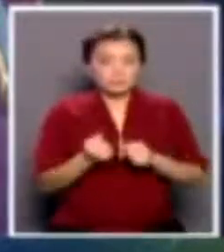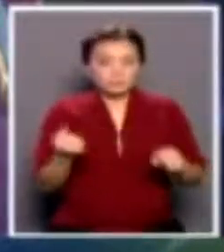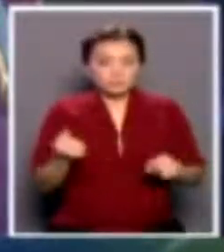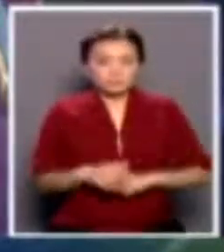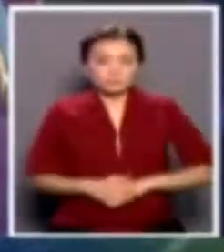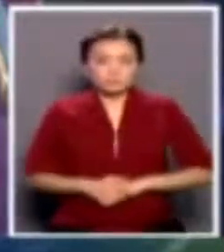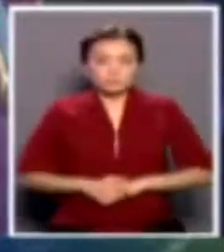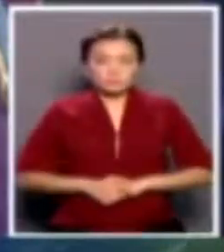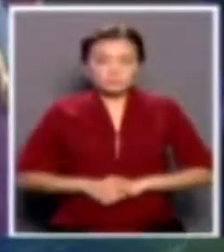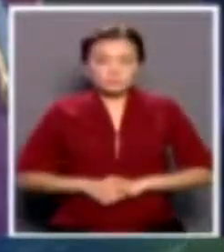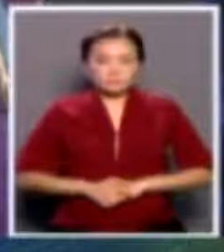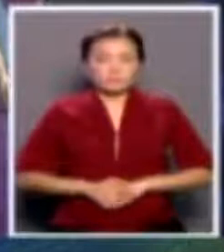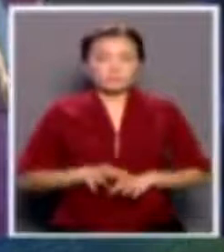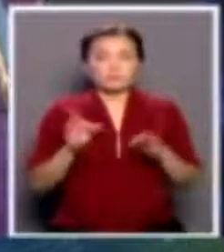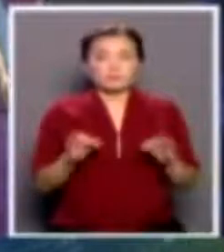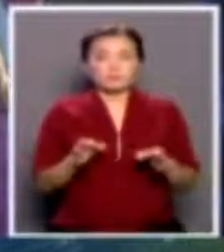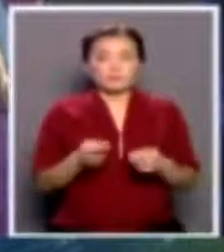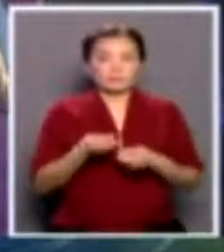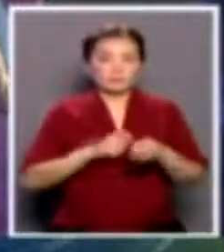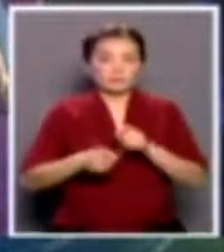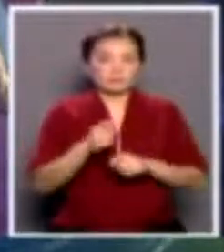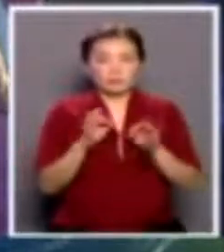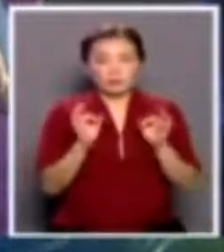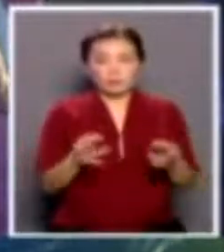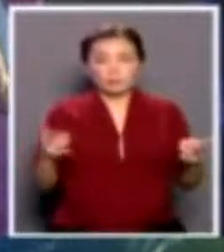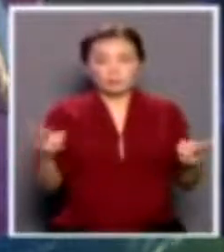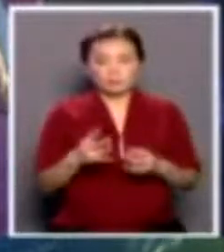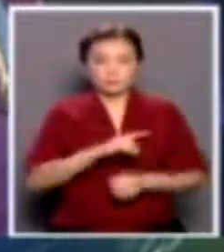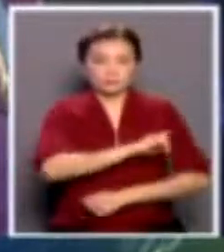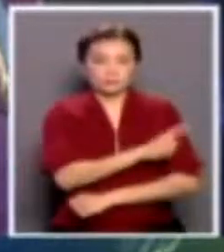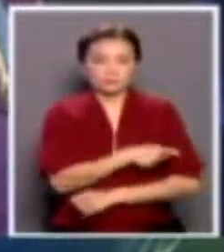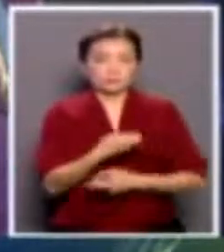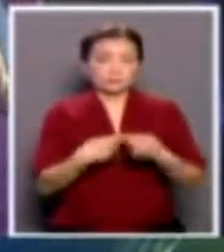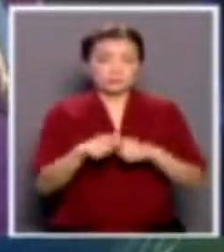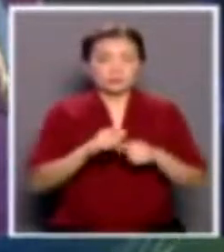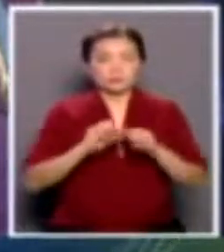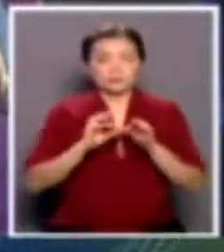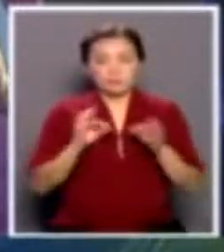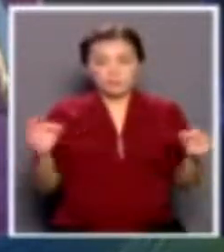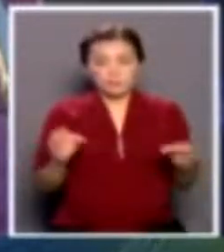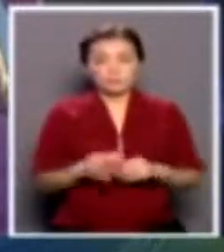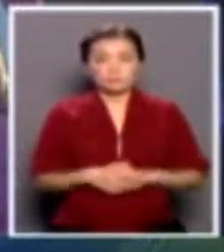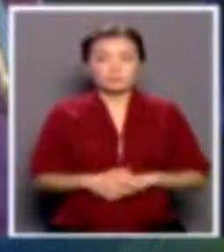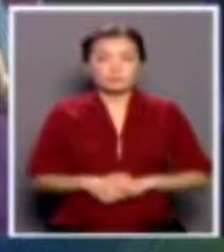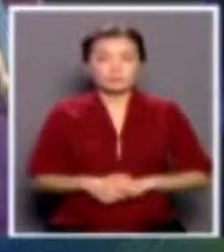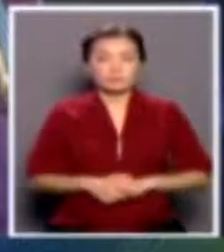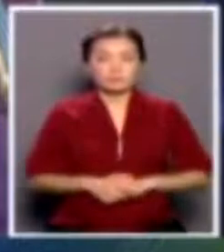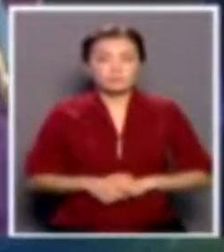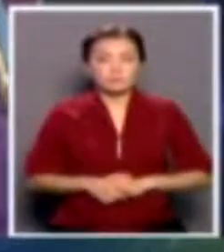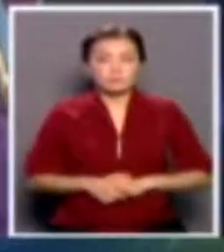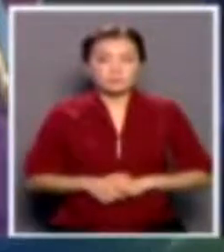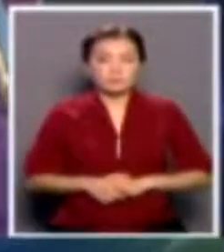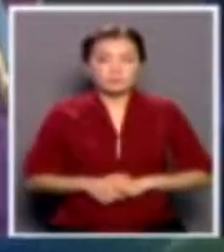kamşı dursu ölmeydi. Birevi şokır, birevi döngü olup sığadı. Tekis olup sığa olsun, iki kolun bulay